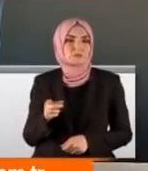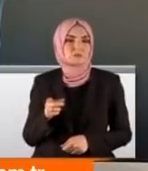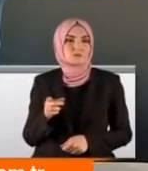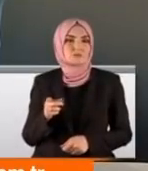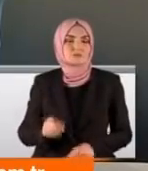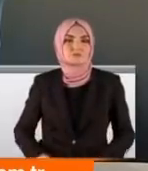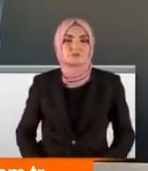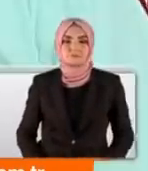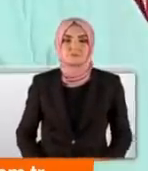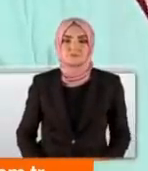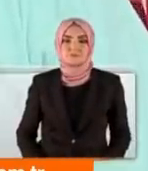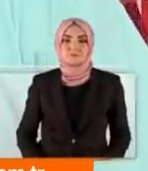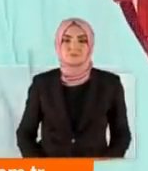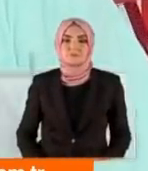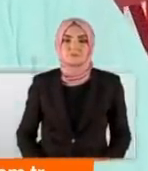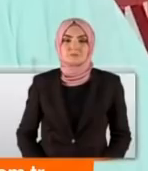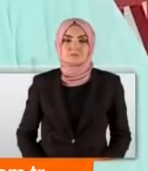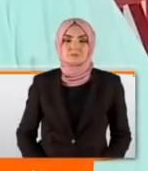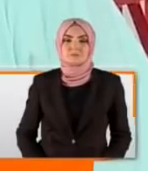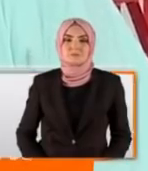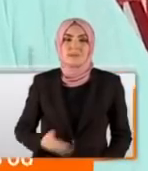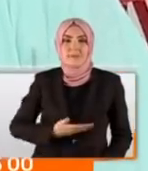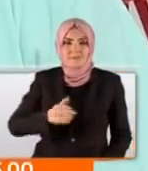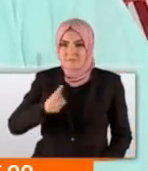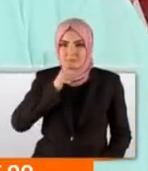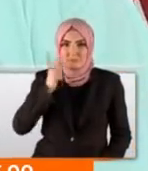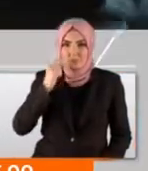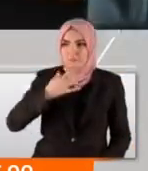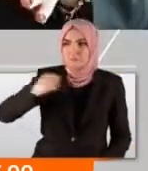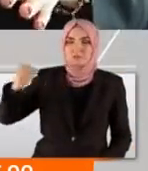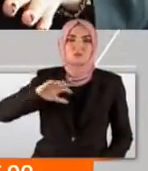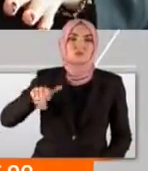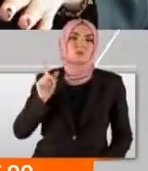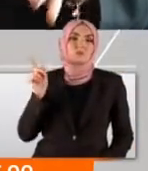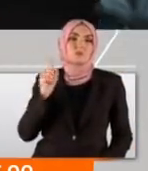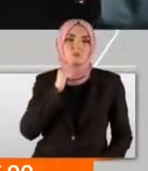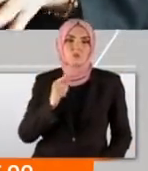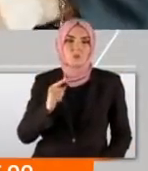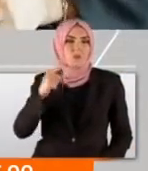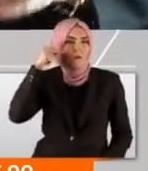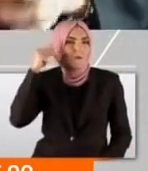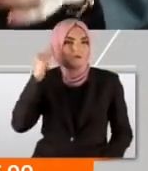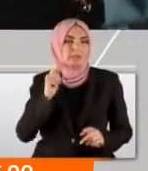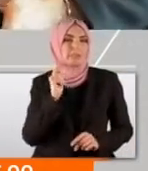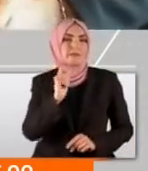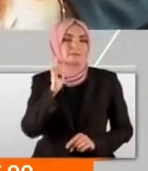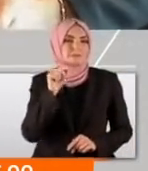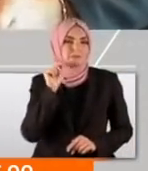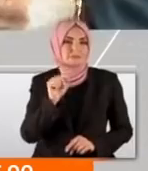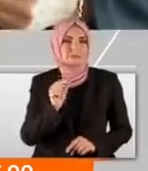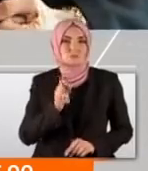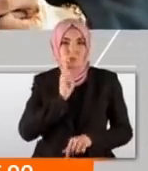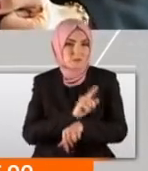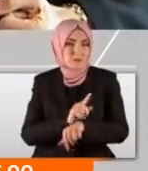gelse çalışır bizde, sıkıntı yok. Sırf ekmeğimizi çalıyorlar. Başka bir şey diyemiyoruz artık yani. Korsan taksiler son dönemde işi iyice